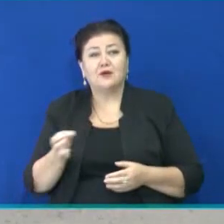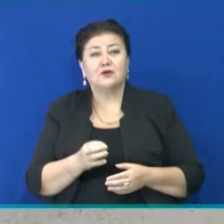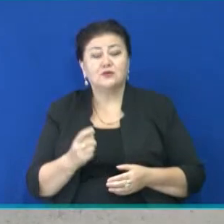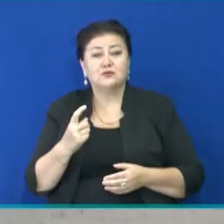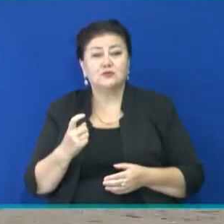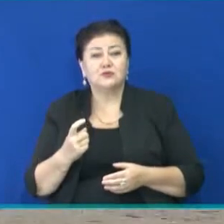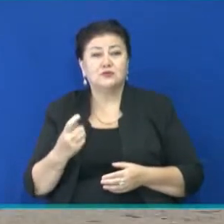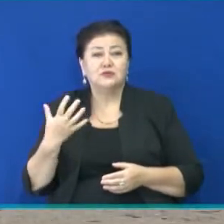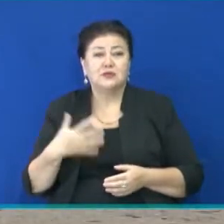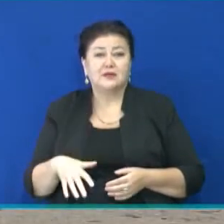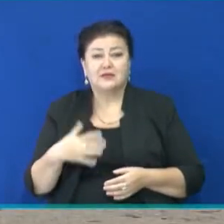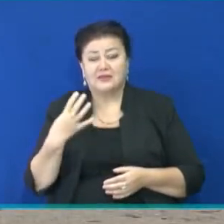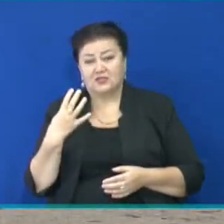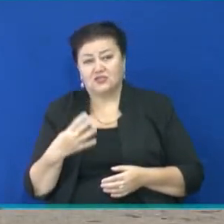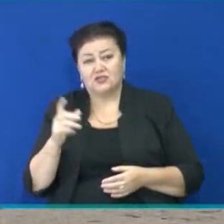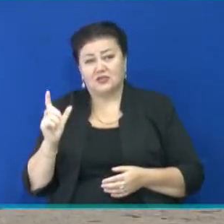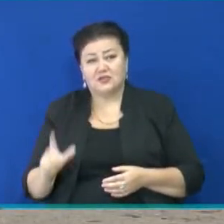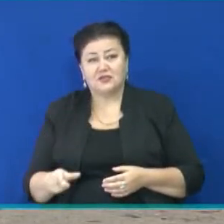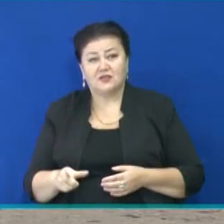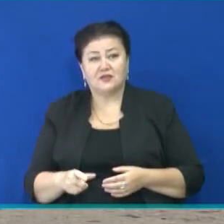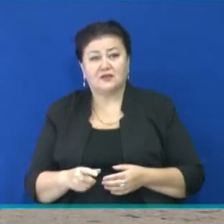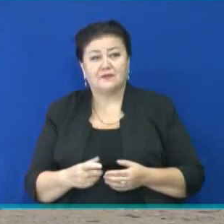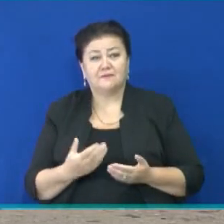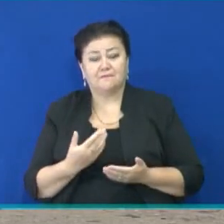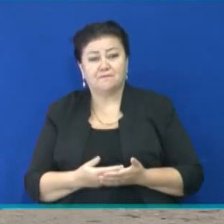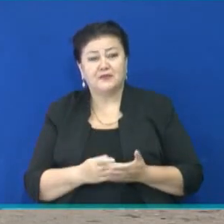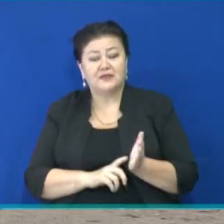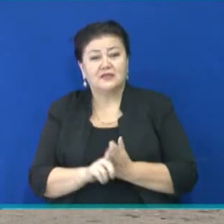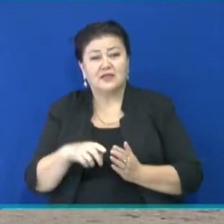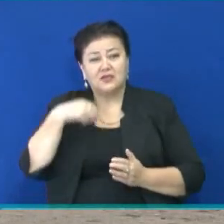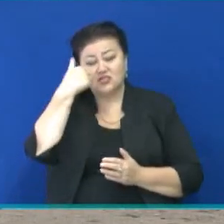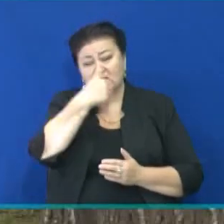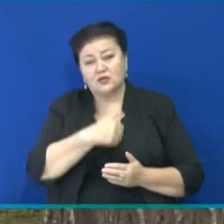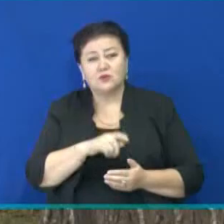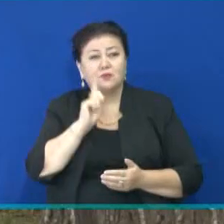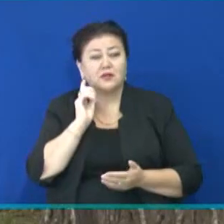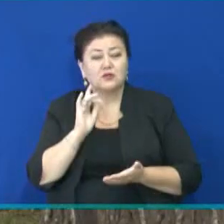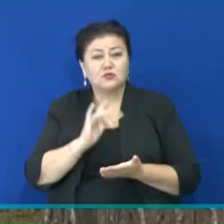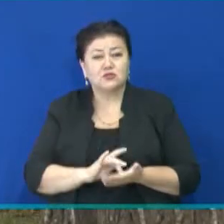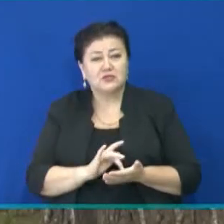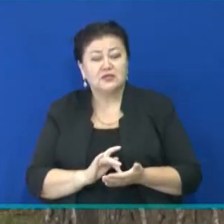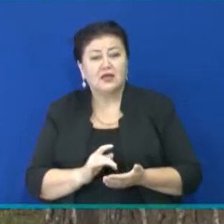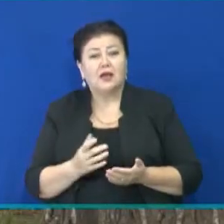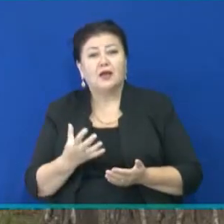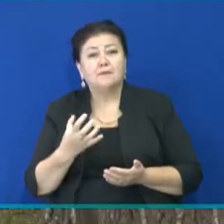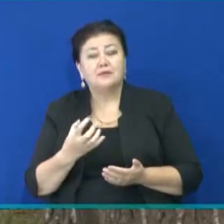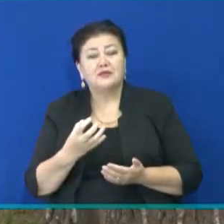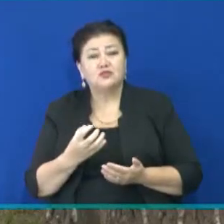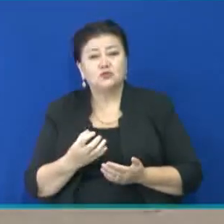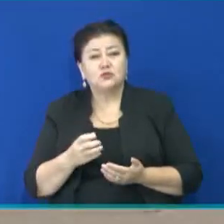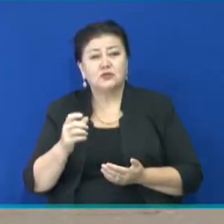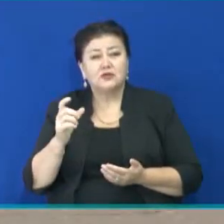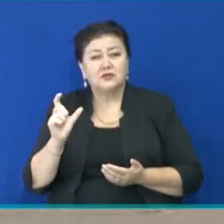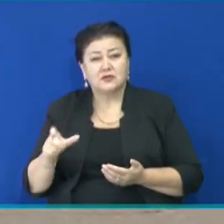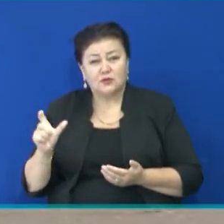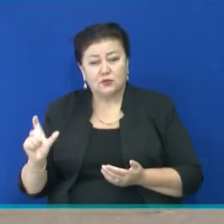жас бар. Бұл облыс халқының 25%-дан астамын құрайды. Жыл басынан бері жастар орталықтары 5 мыңға жуық жасқа кеңес берді. Бүгінгі